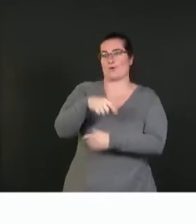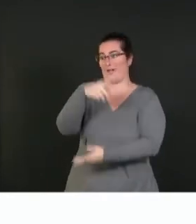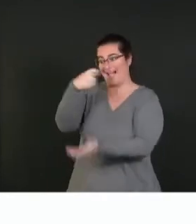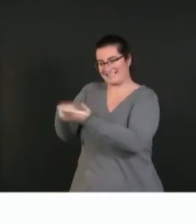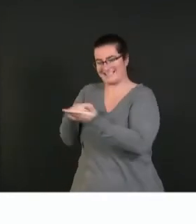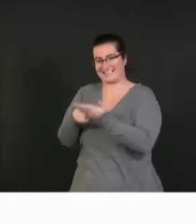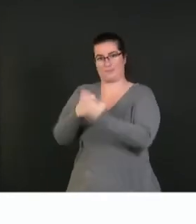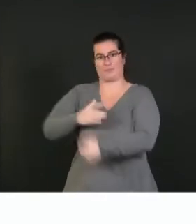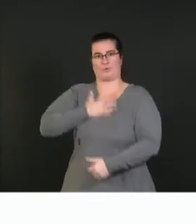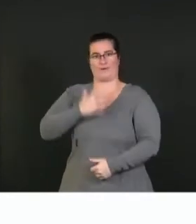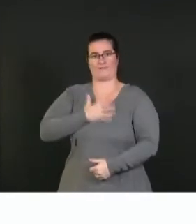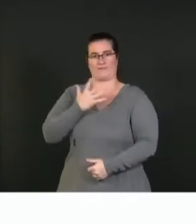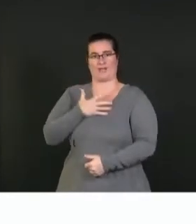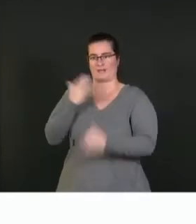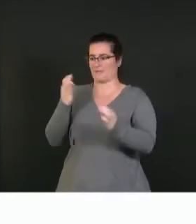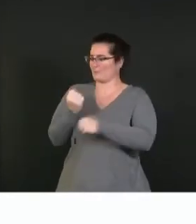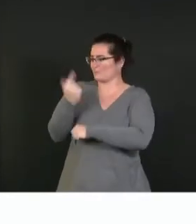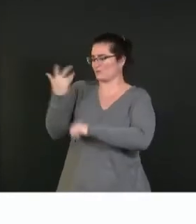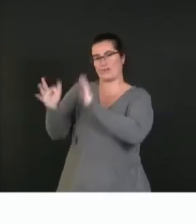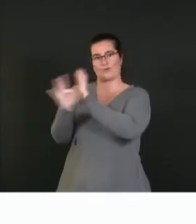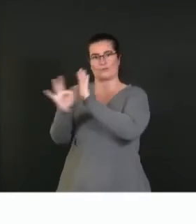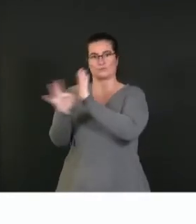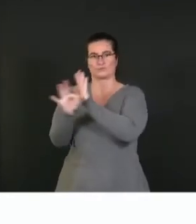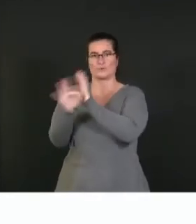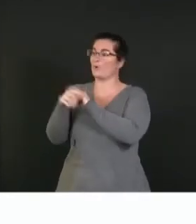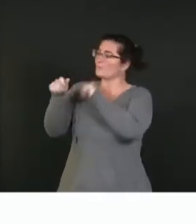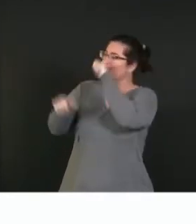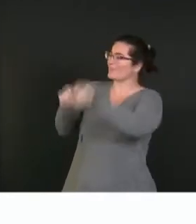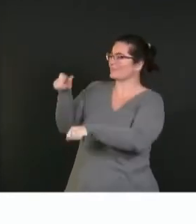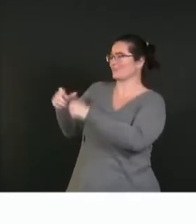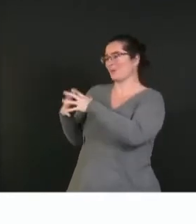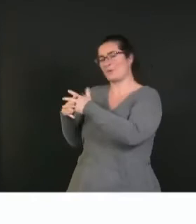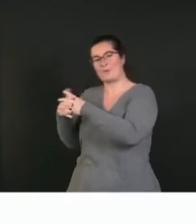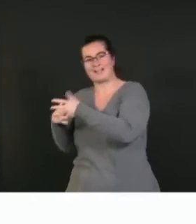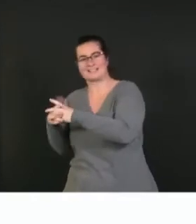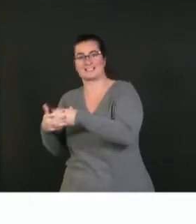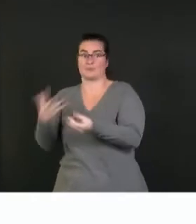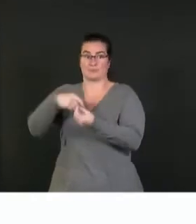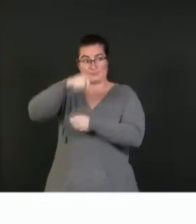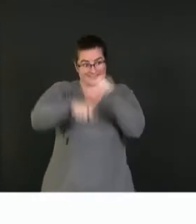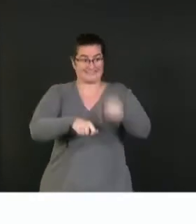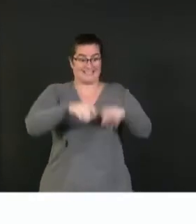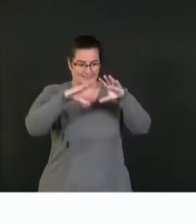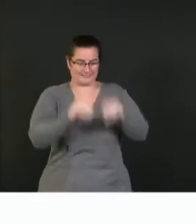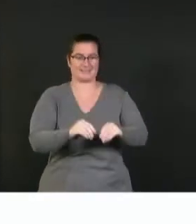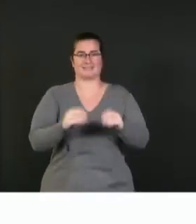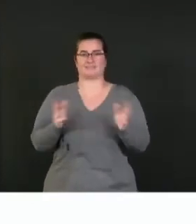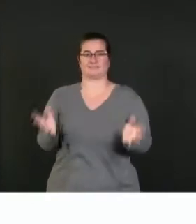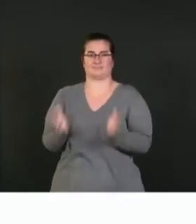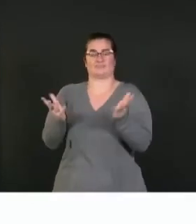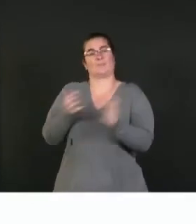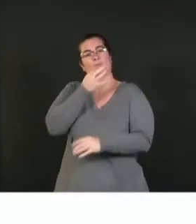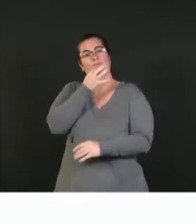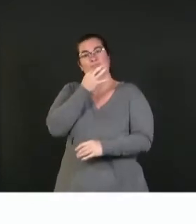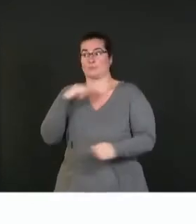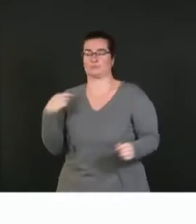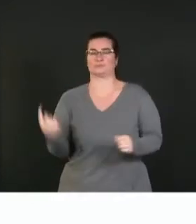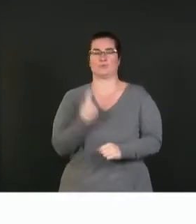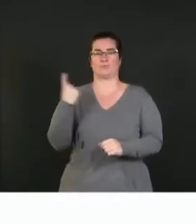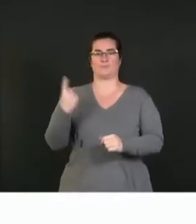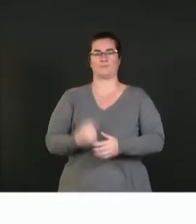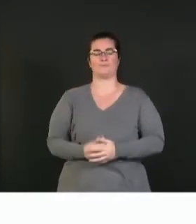cette multifonctionnalité en faveur des administrés et des citoyens qui habitent sur la métropole. Nous avons une question ou une remarque